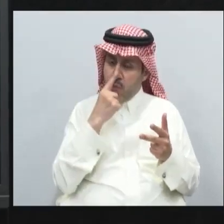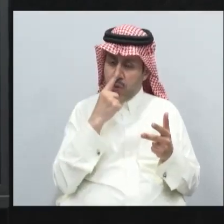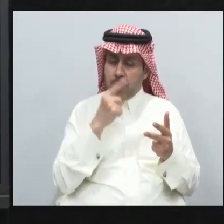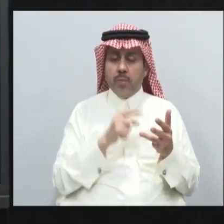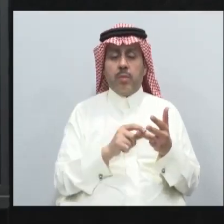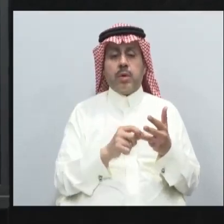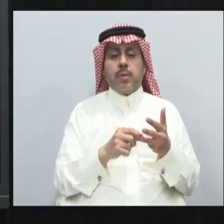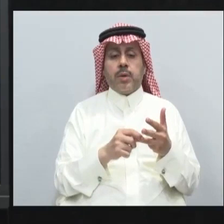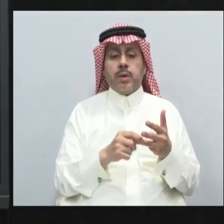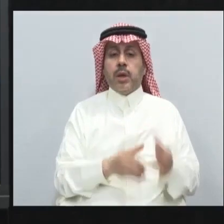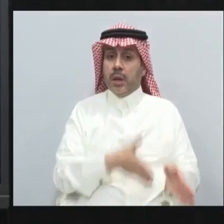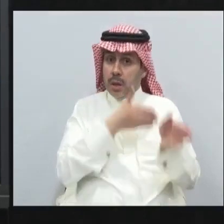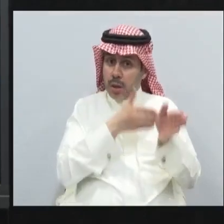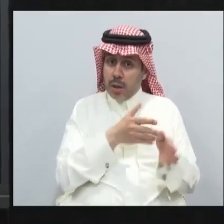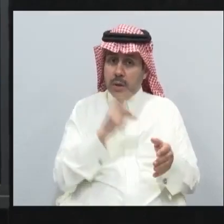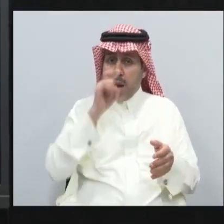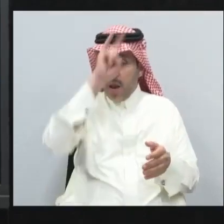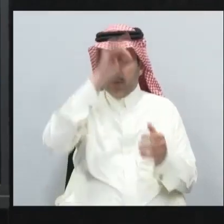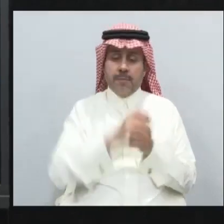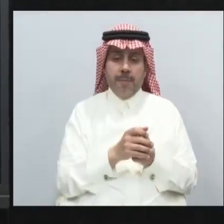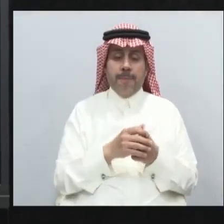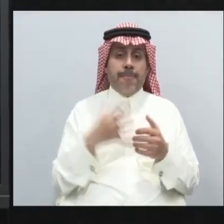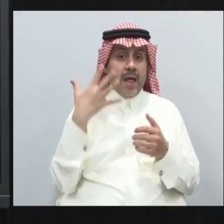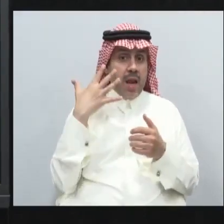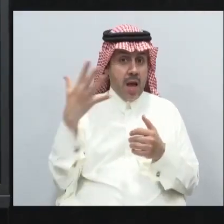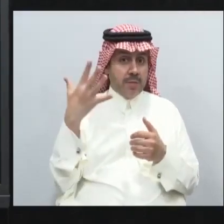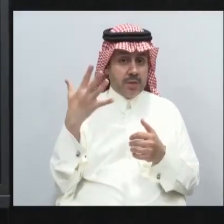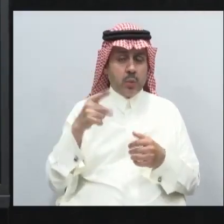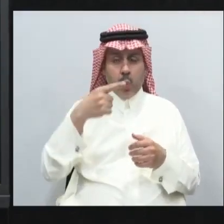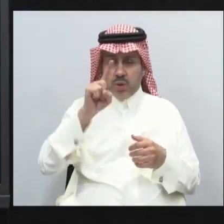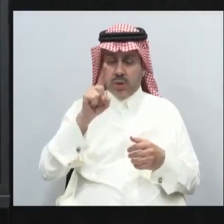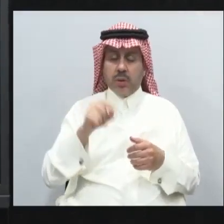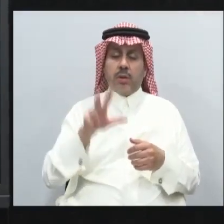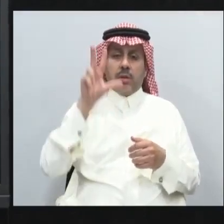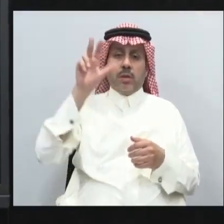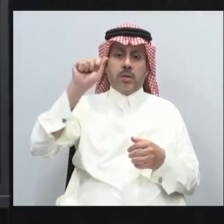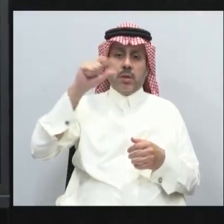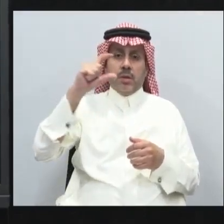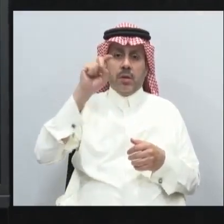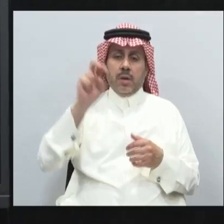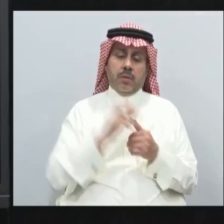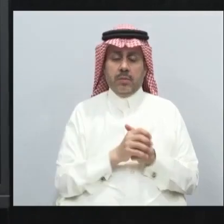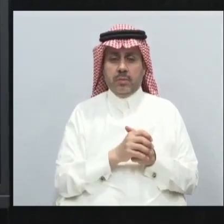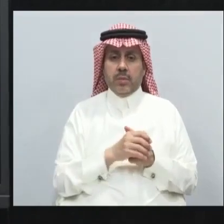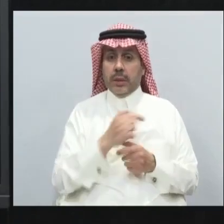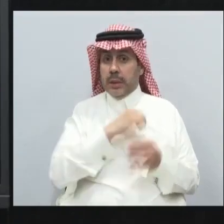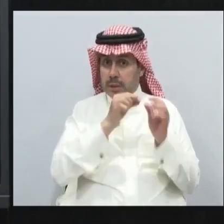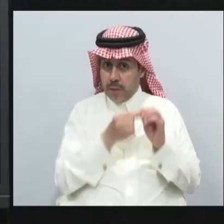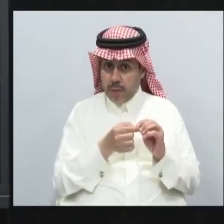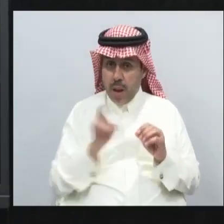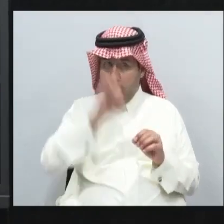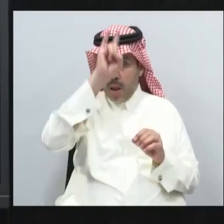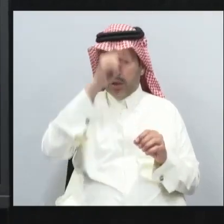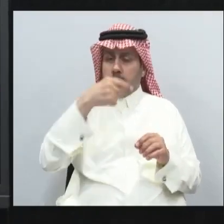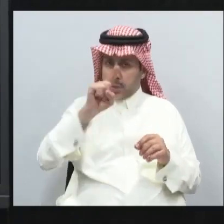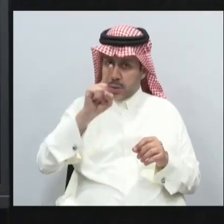الرابع الانقياد طيب الخامس هو الصدق هو الصدق فتعتقد ان هذه الكلمه